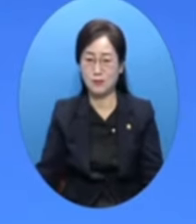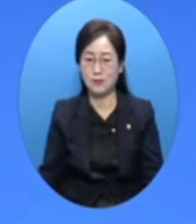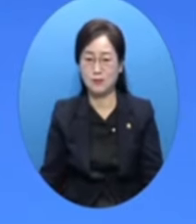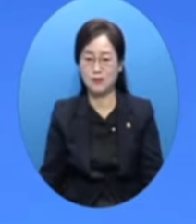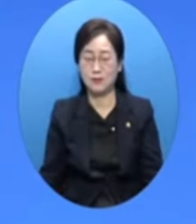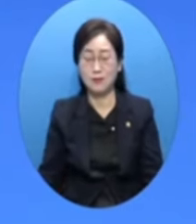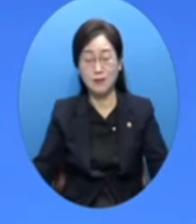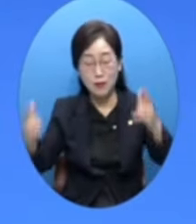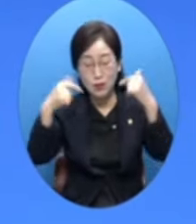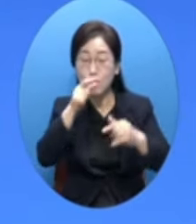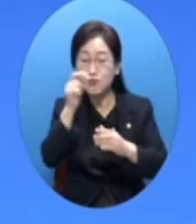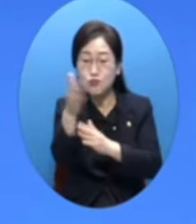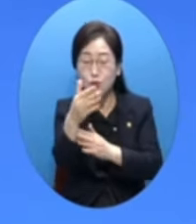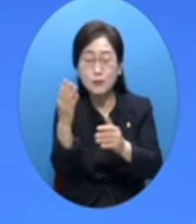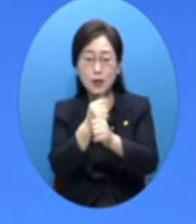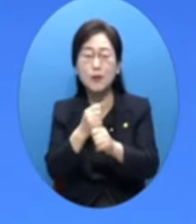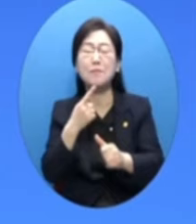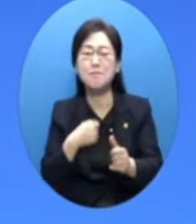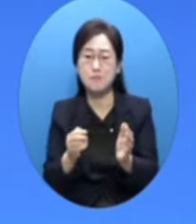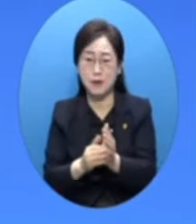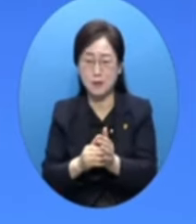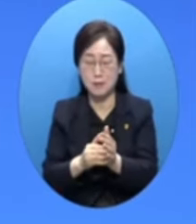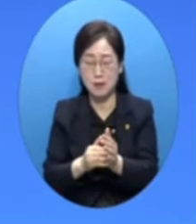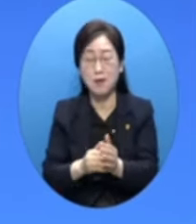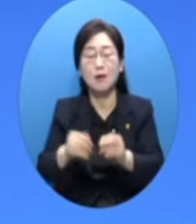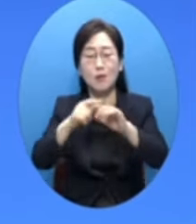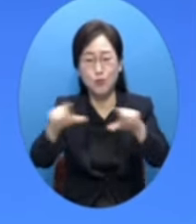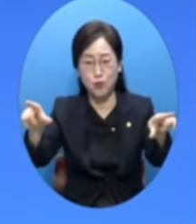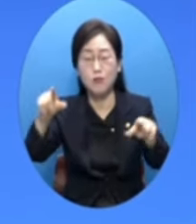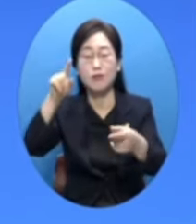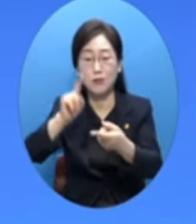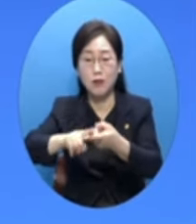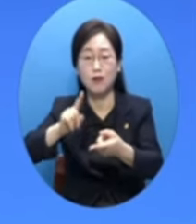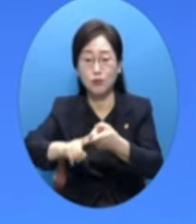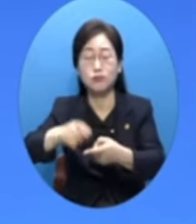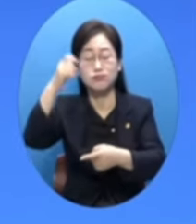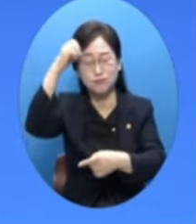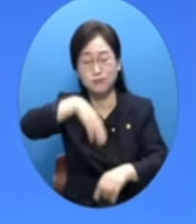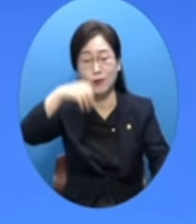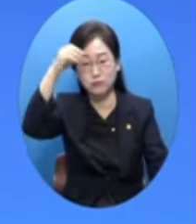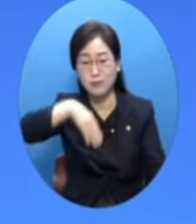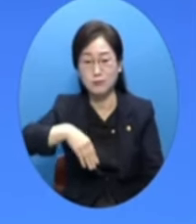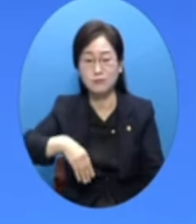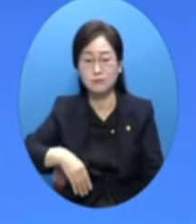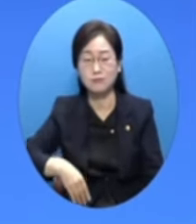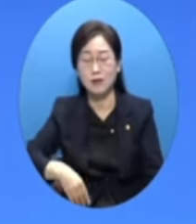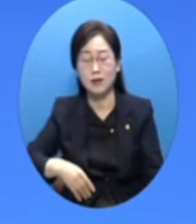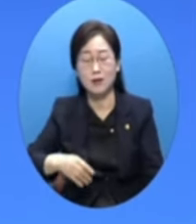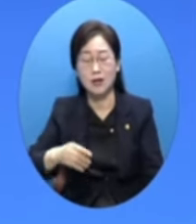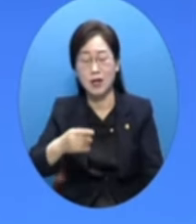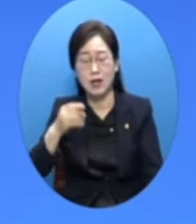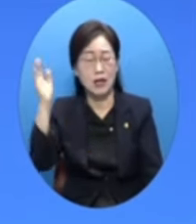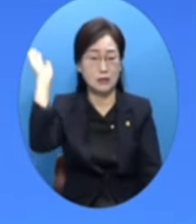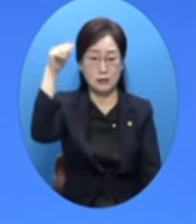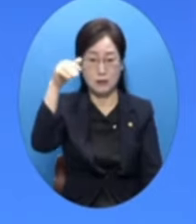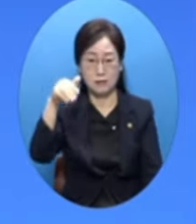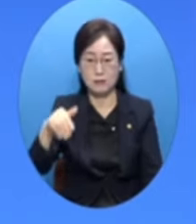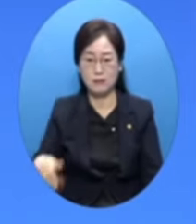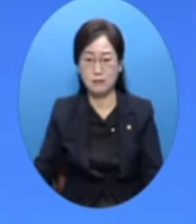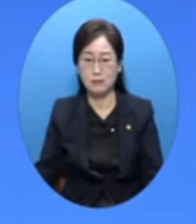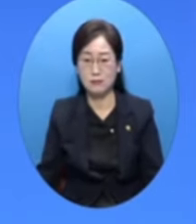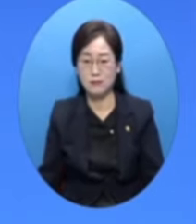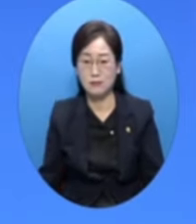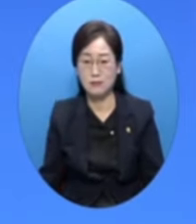늘 물고기 잡으며 살았기 때문에 우리가 평소에 하던 그 편한 길, 쉬운 길로 가자 간 것입니다.